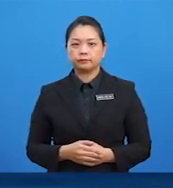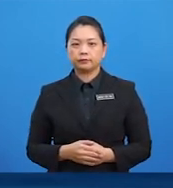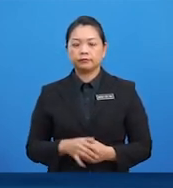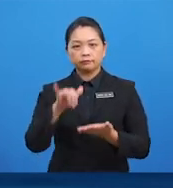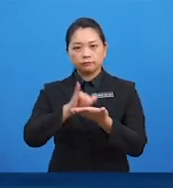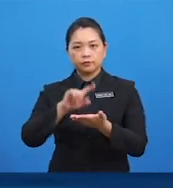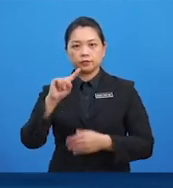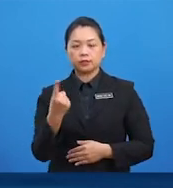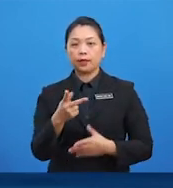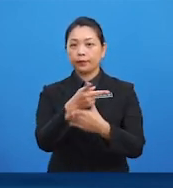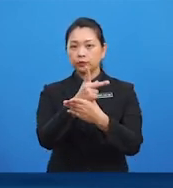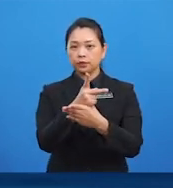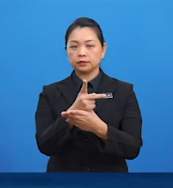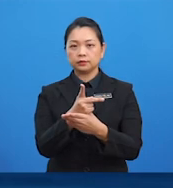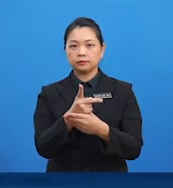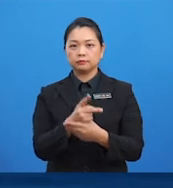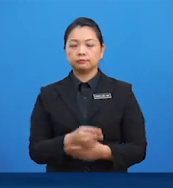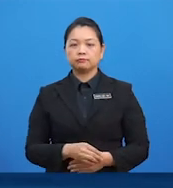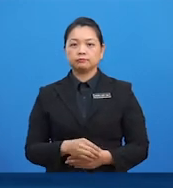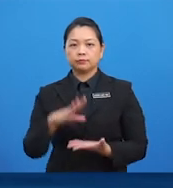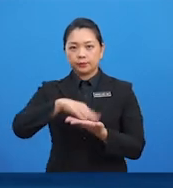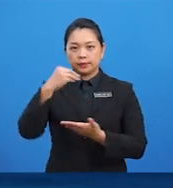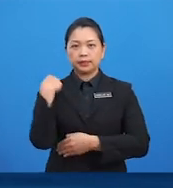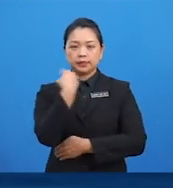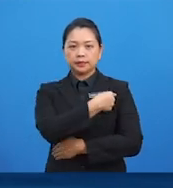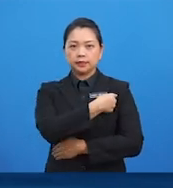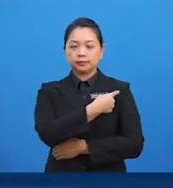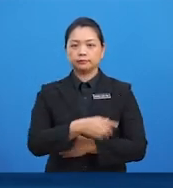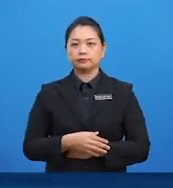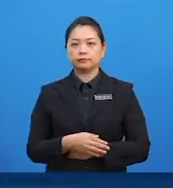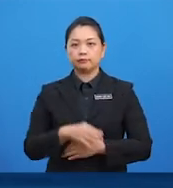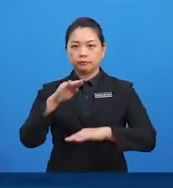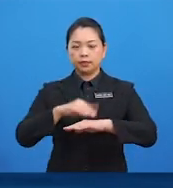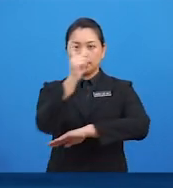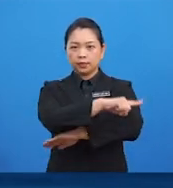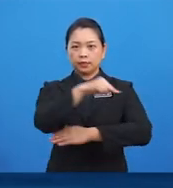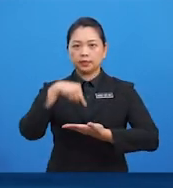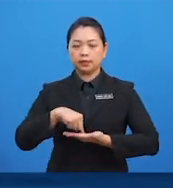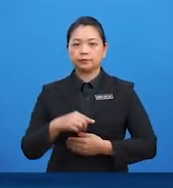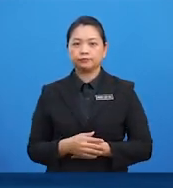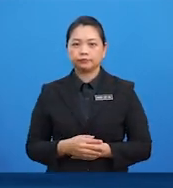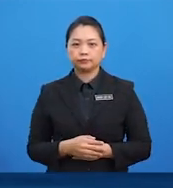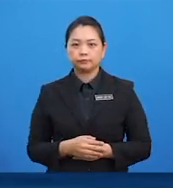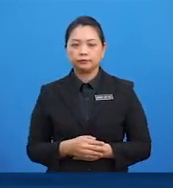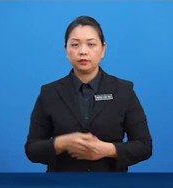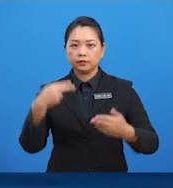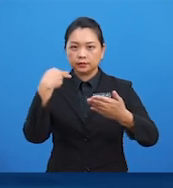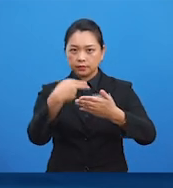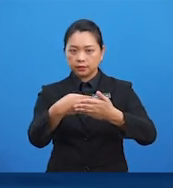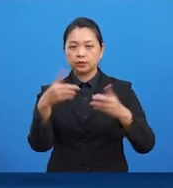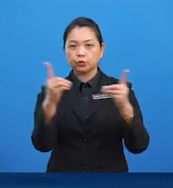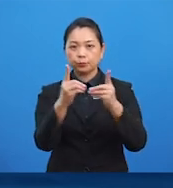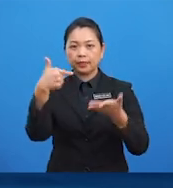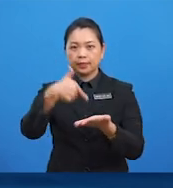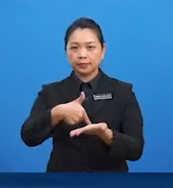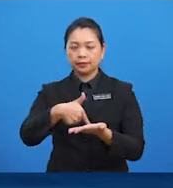sekian sahaja perkongsian pembelajaran kita pada hari ini. Sehingga berjumpa